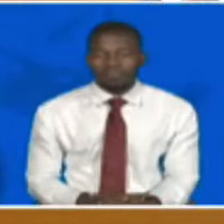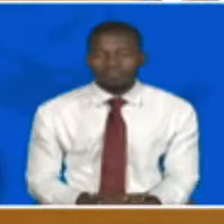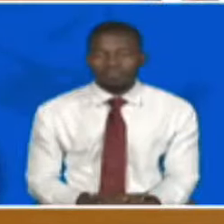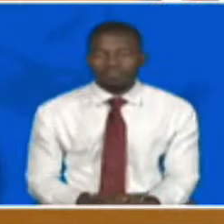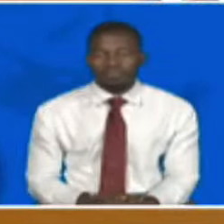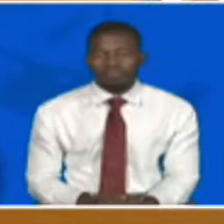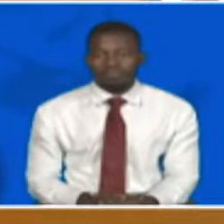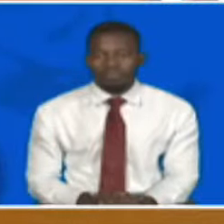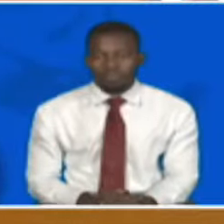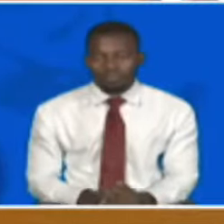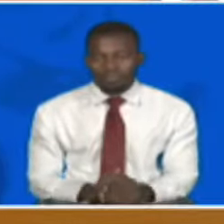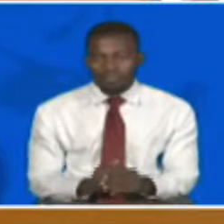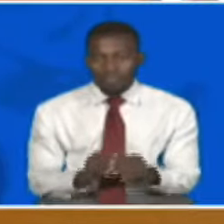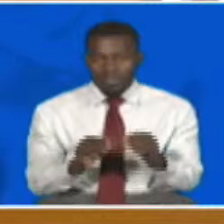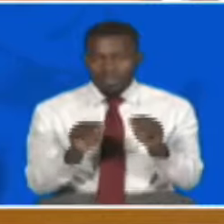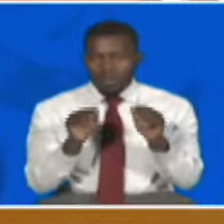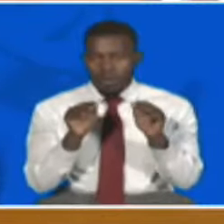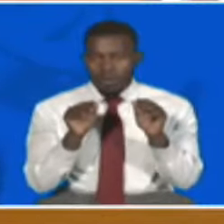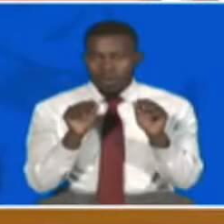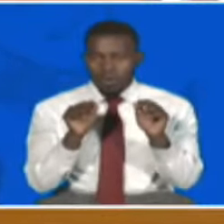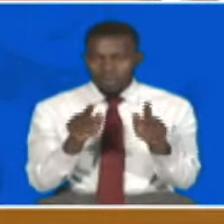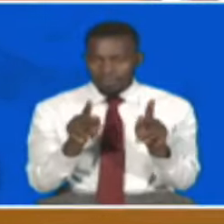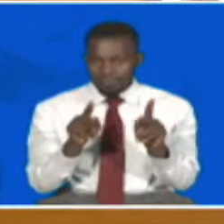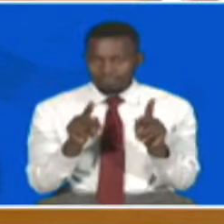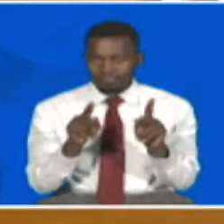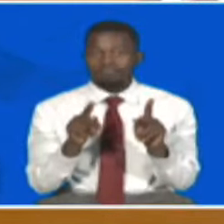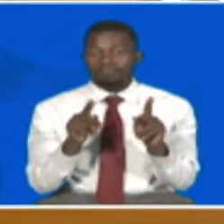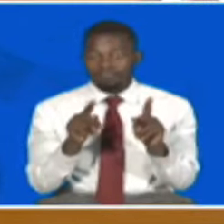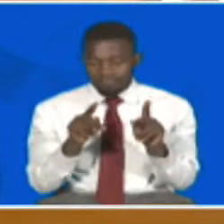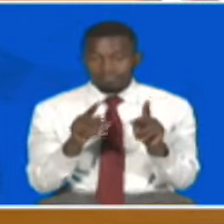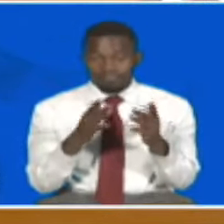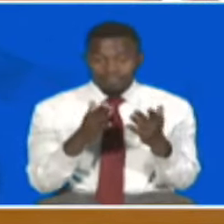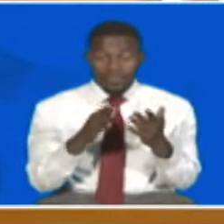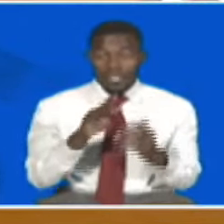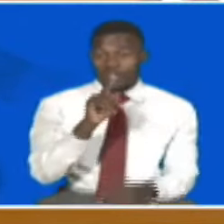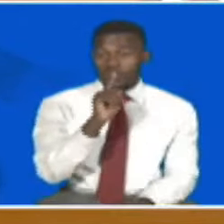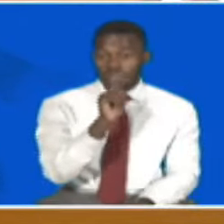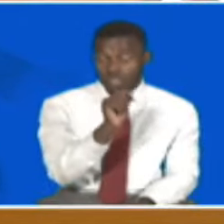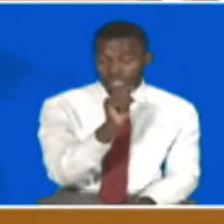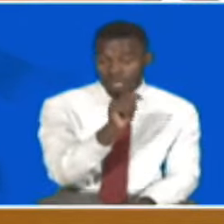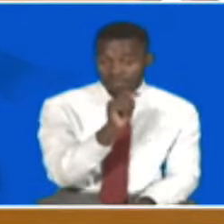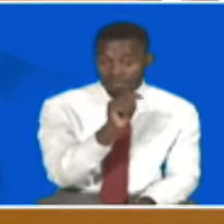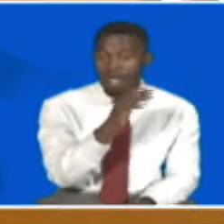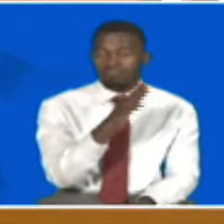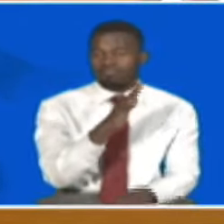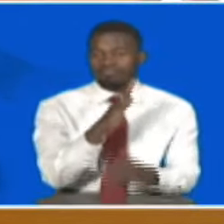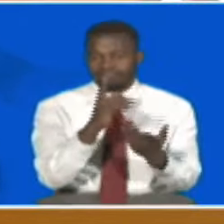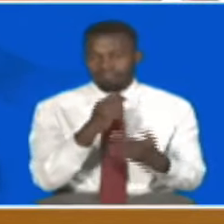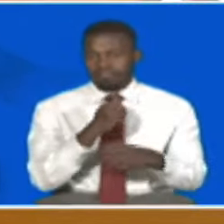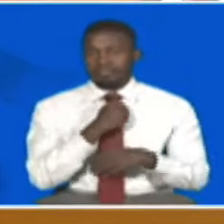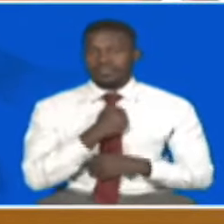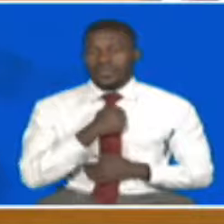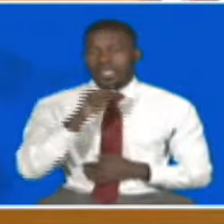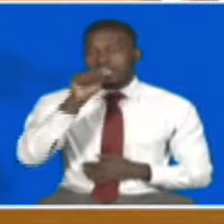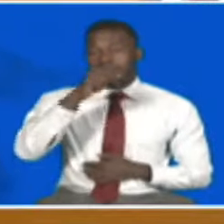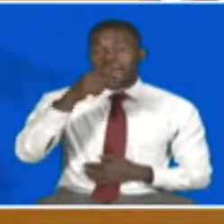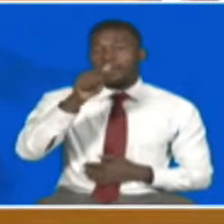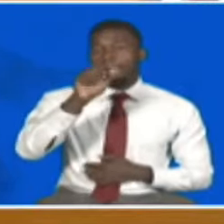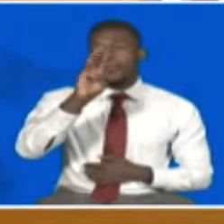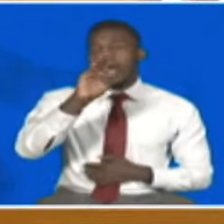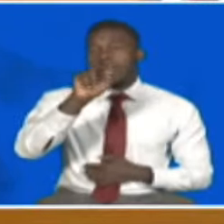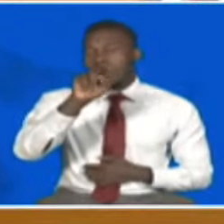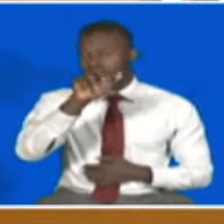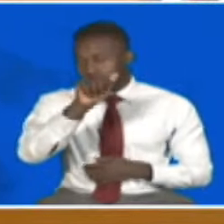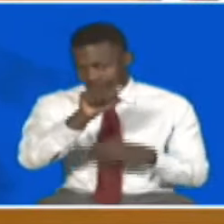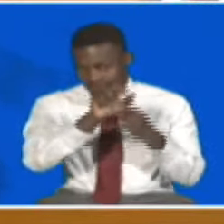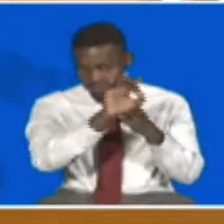Naam, Tusker FC watalenga kurejea katika msururu wa ushindi wakati wanamenyana na Shabana FC katika mechi ya ligi ya soka nchini